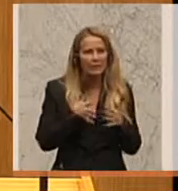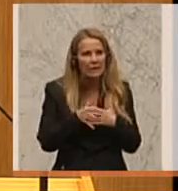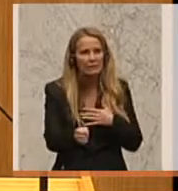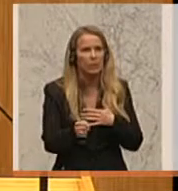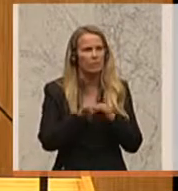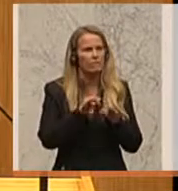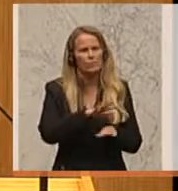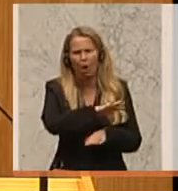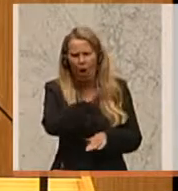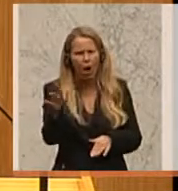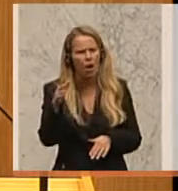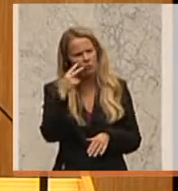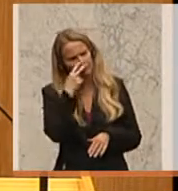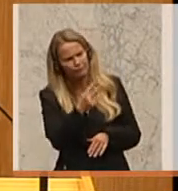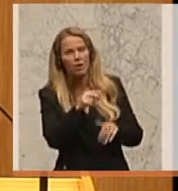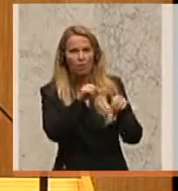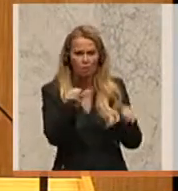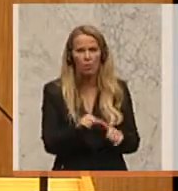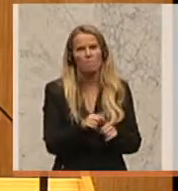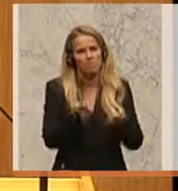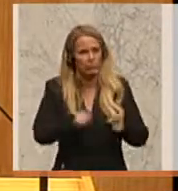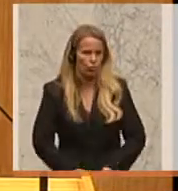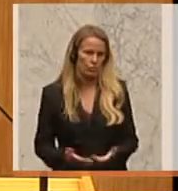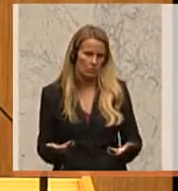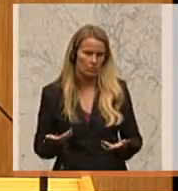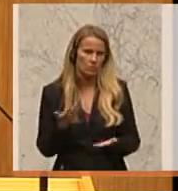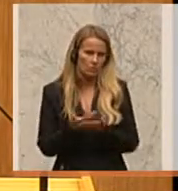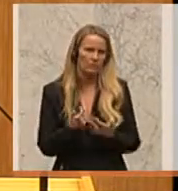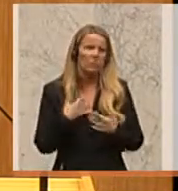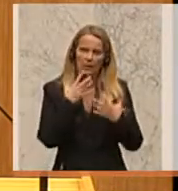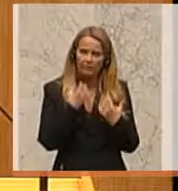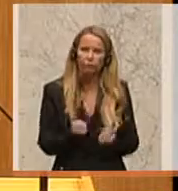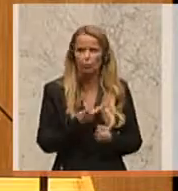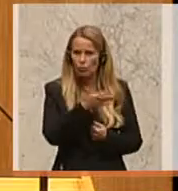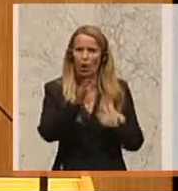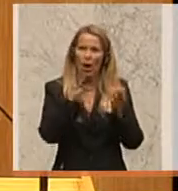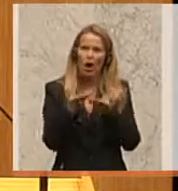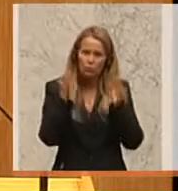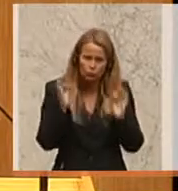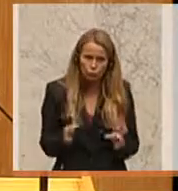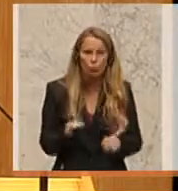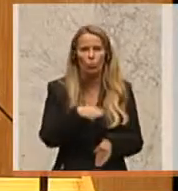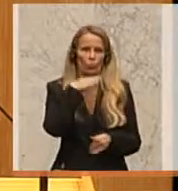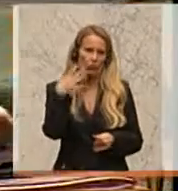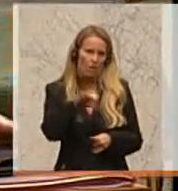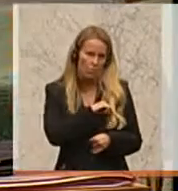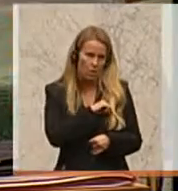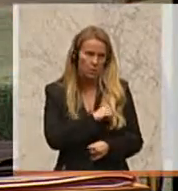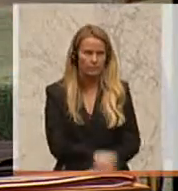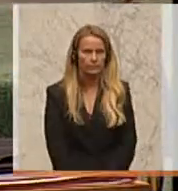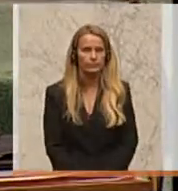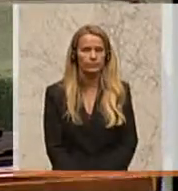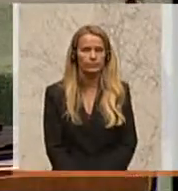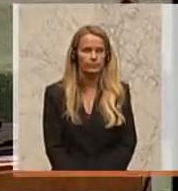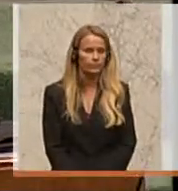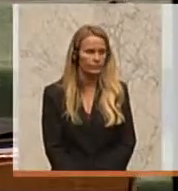allen erkennbaren Form beschließen. Und daher wünsche ich Ihnen dafür alles Gute und viel Erfolg. Es